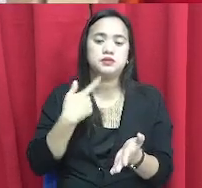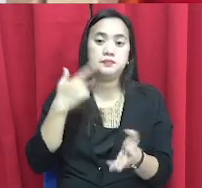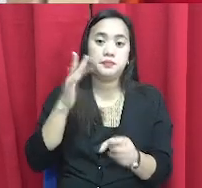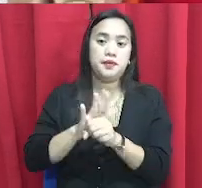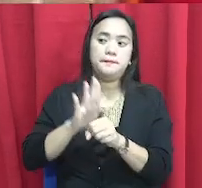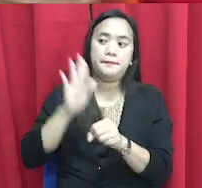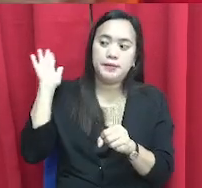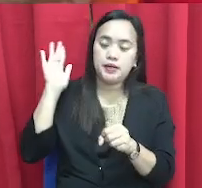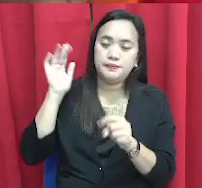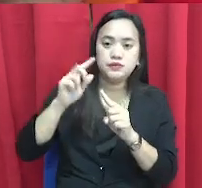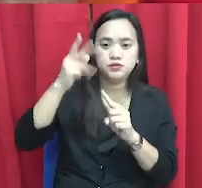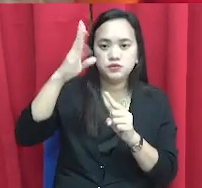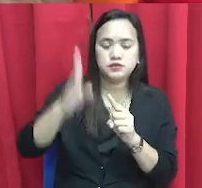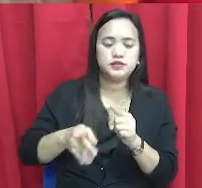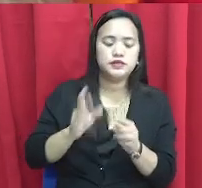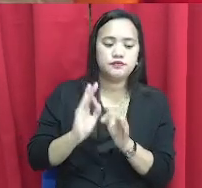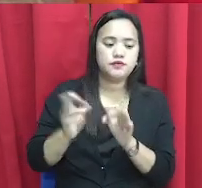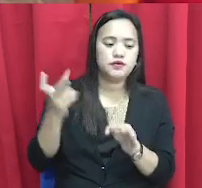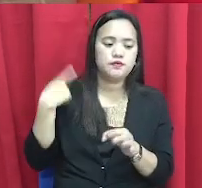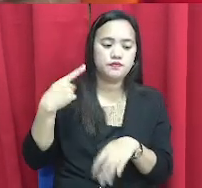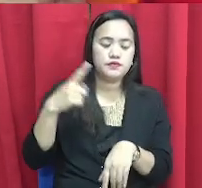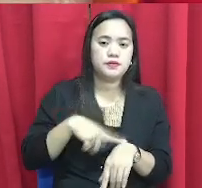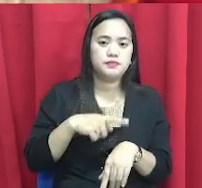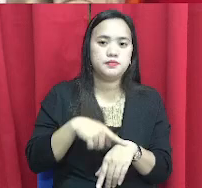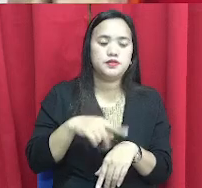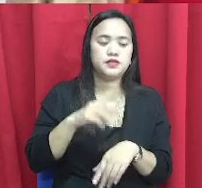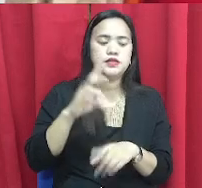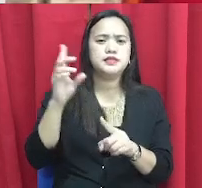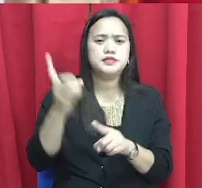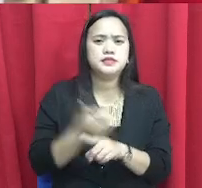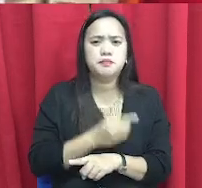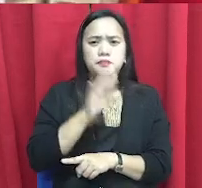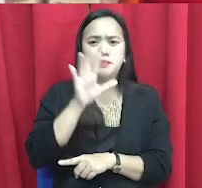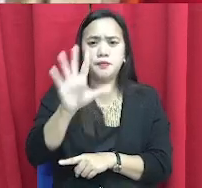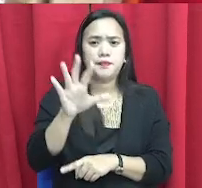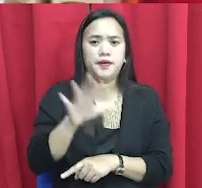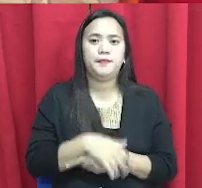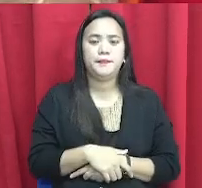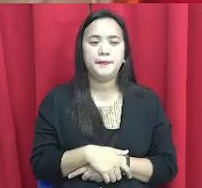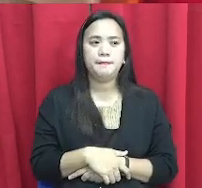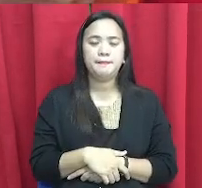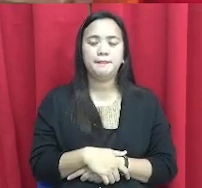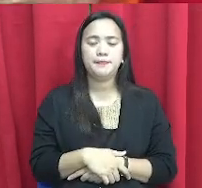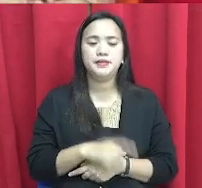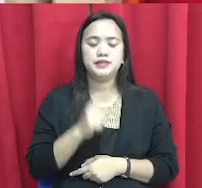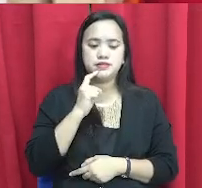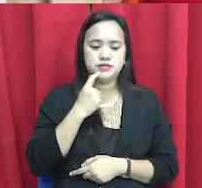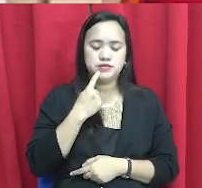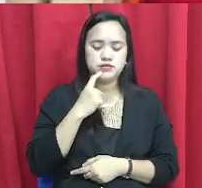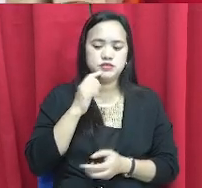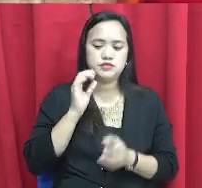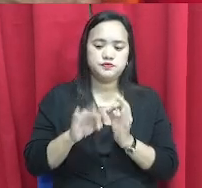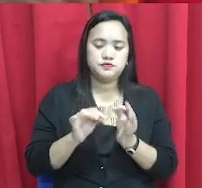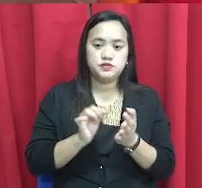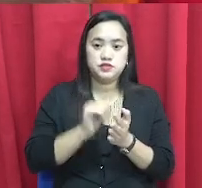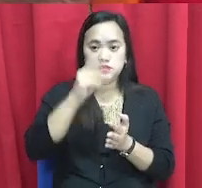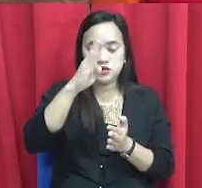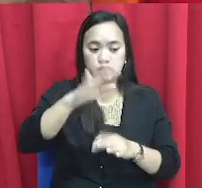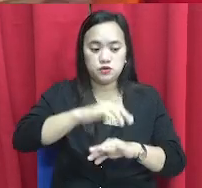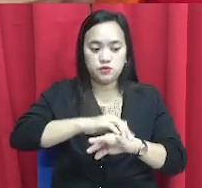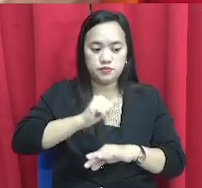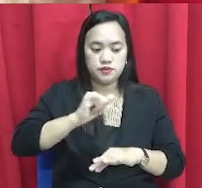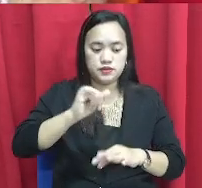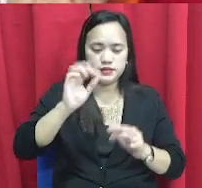panginoon na kapag dumating ang aking birthday at God ay seriously na talagang tinatawag ako sa gawain ng panginoon then